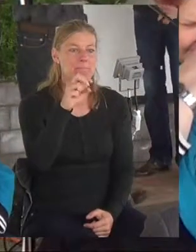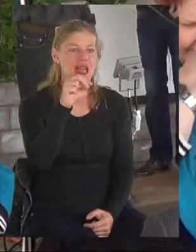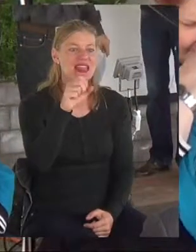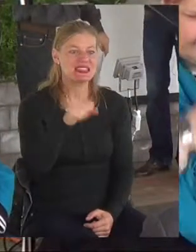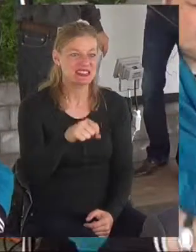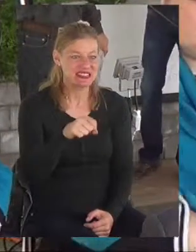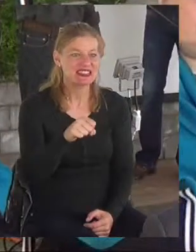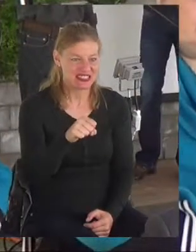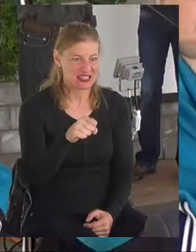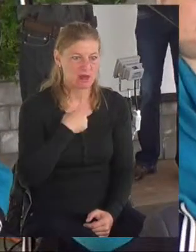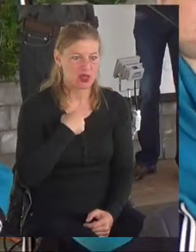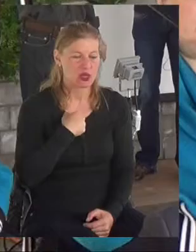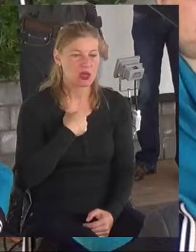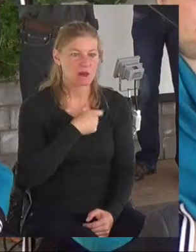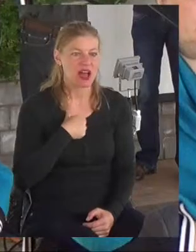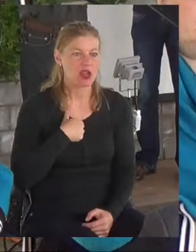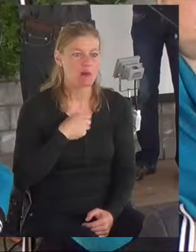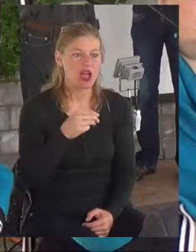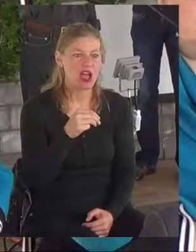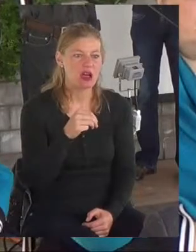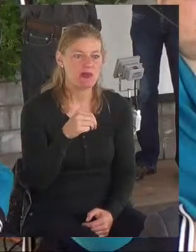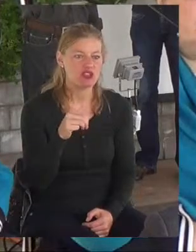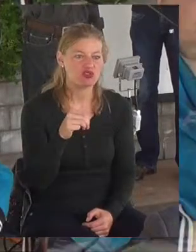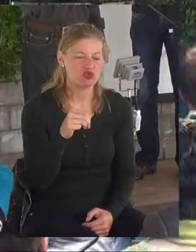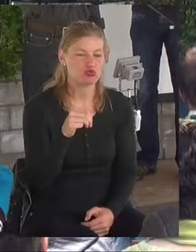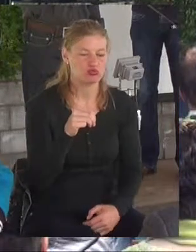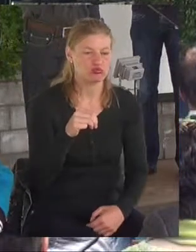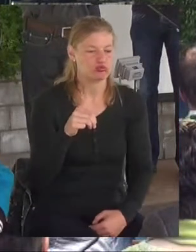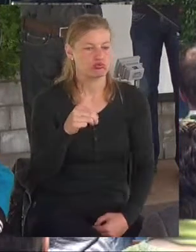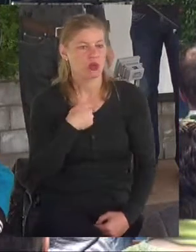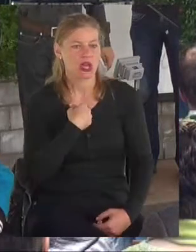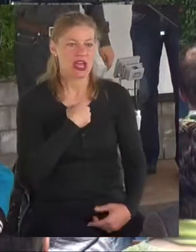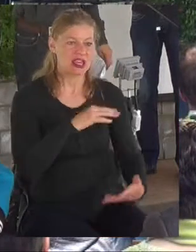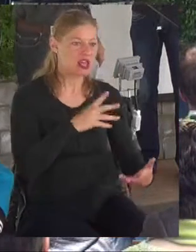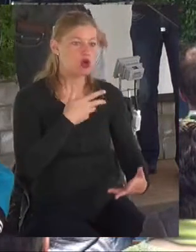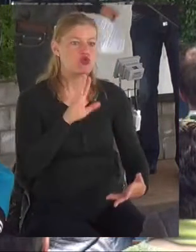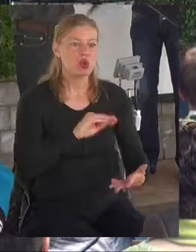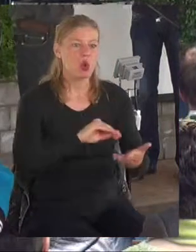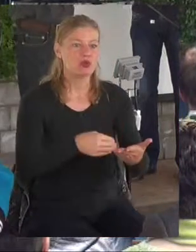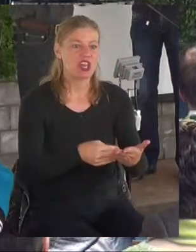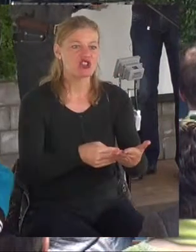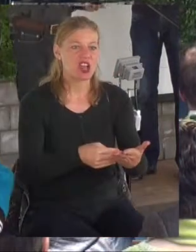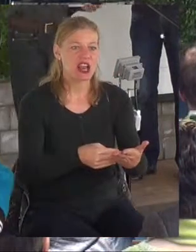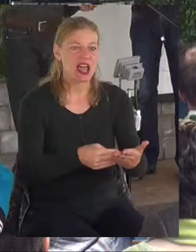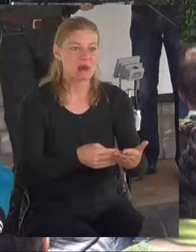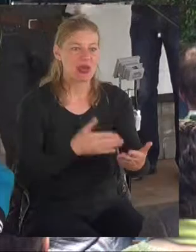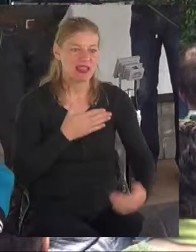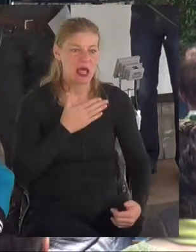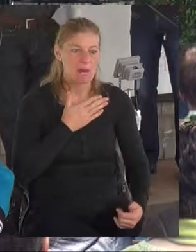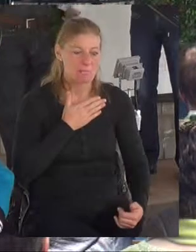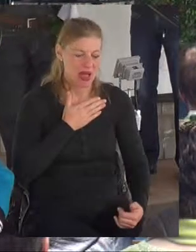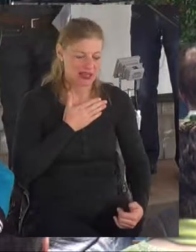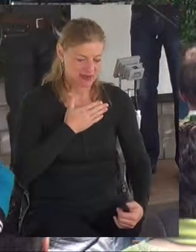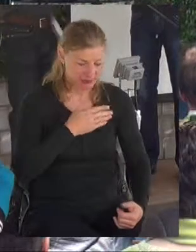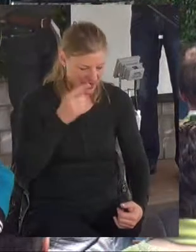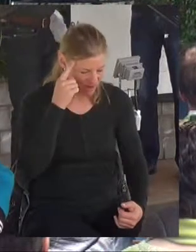ist Heino. Der Name Fankhauser existiert so nicht mehr. Ich unterschreibe nur noch in meinem eigenen Willen,